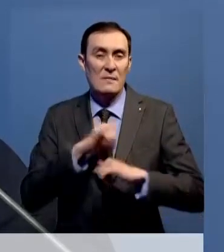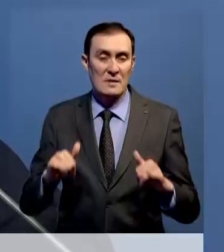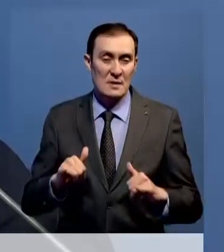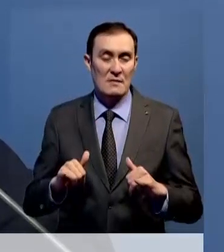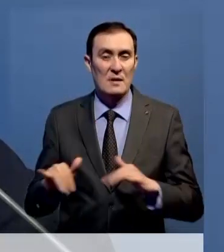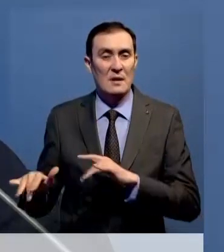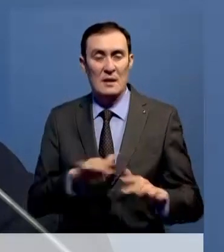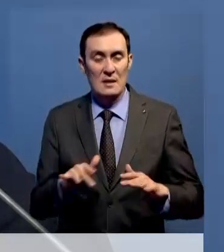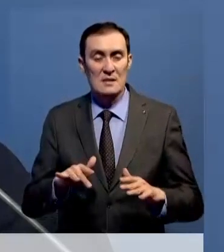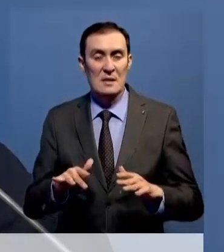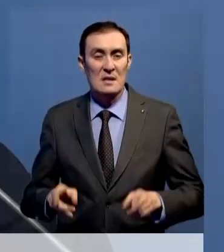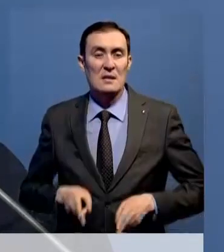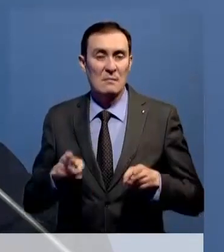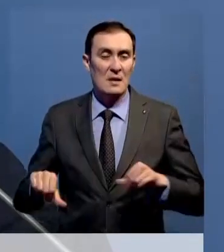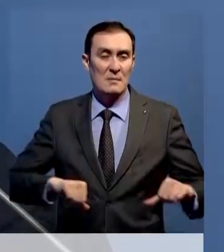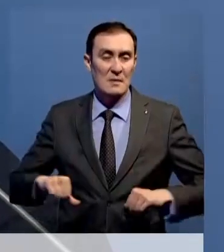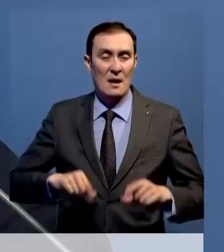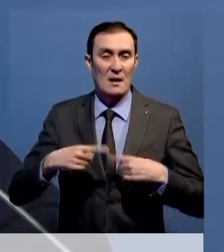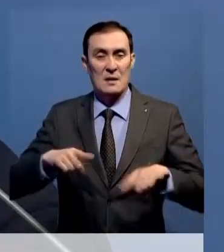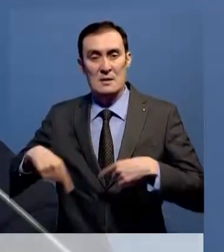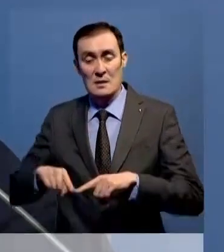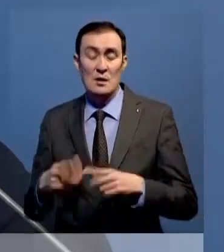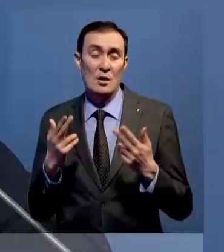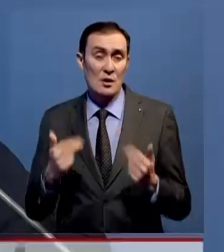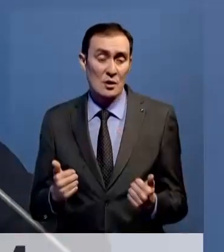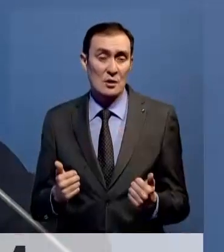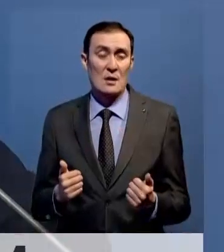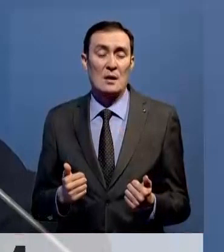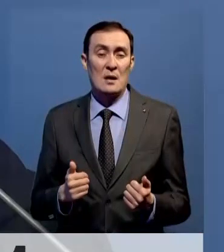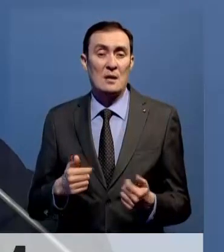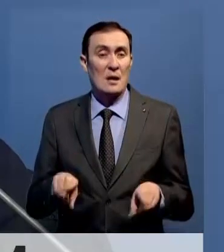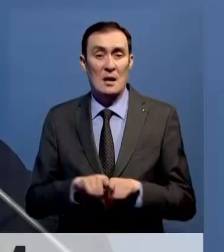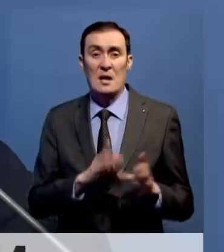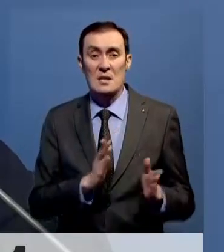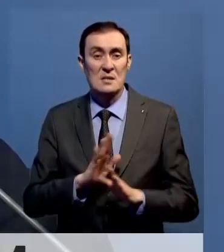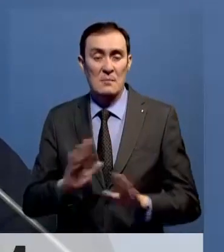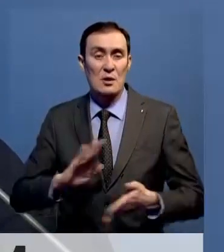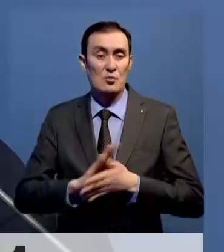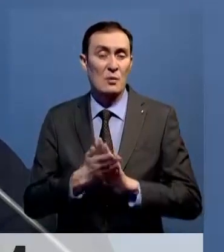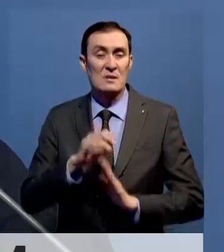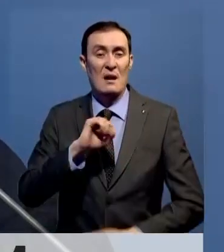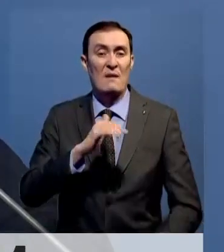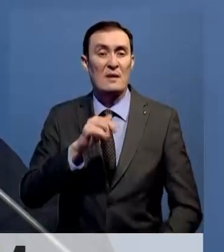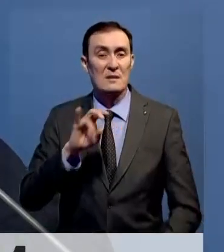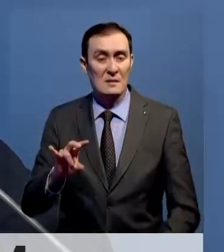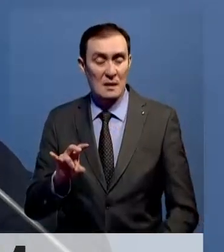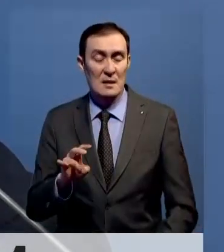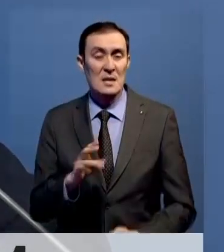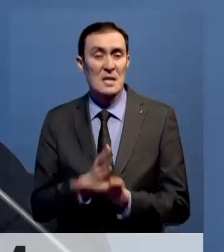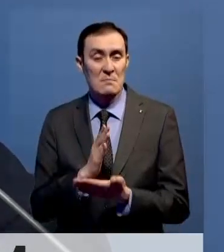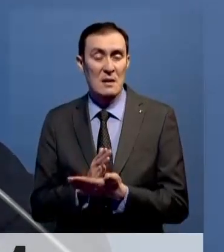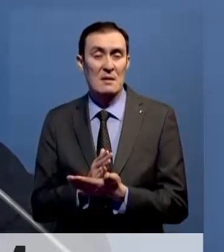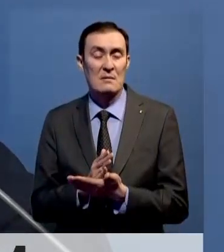террористических и экстремистских организаций. Естественно, нестабильная пока ситуация в Афганистане имеет